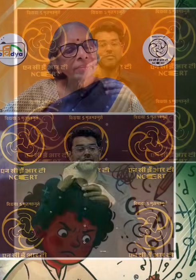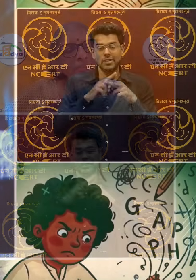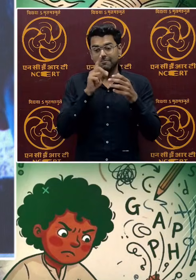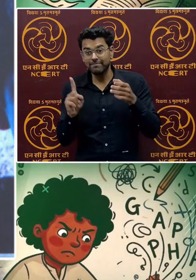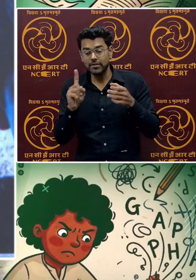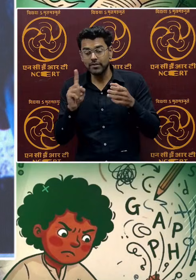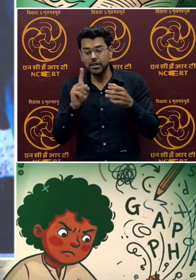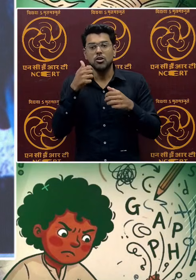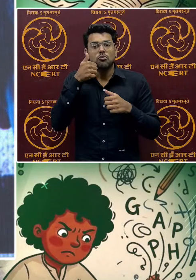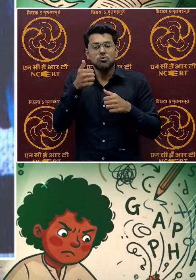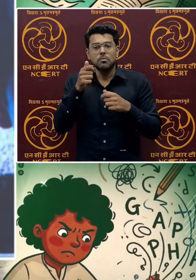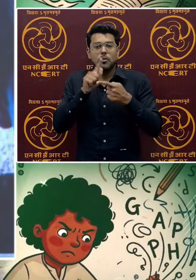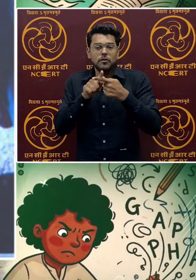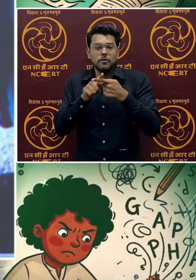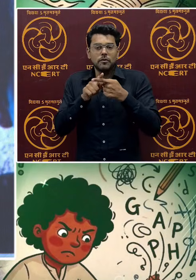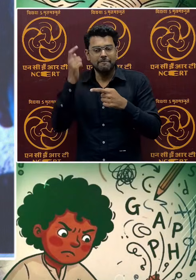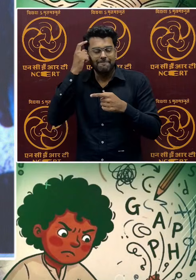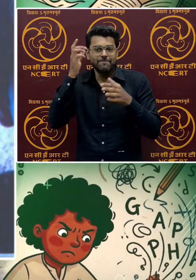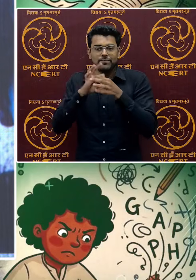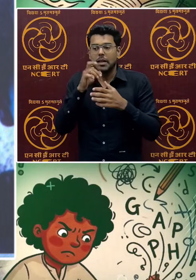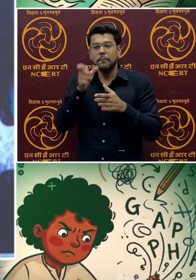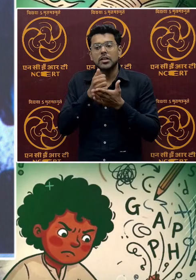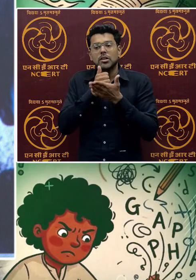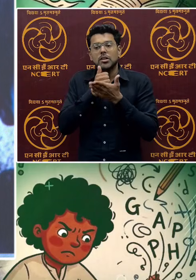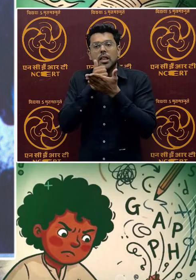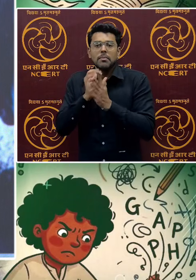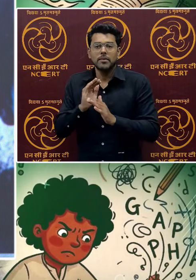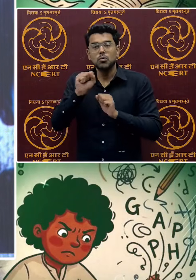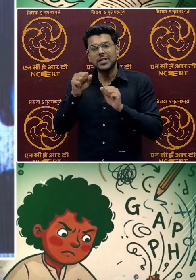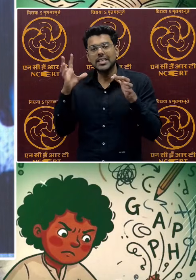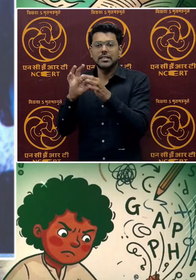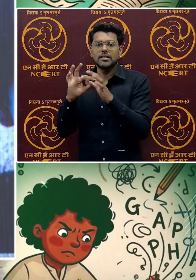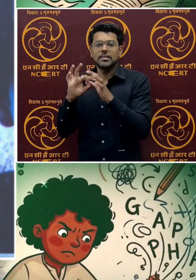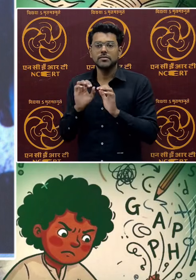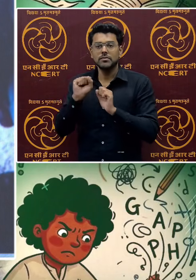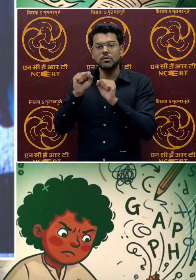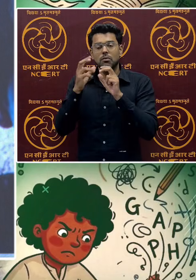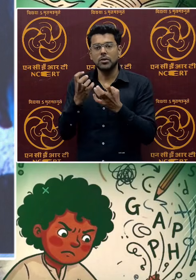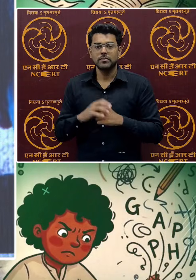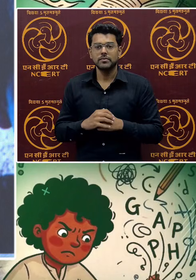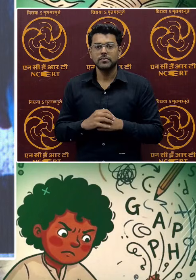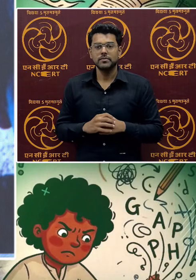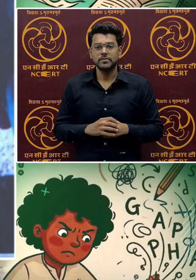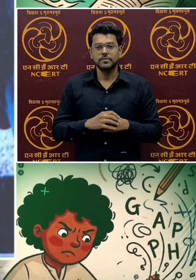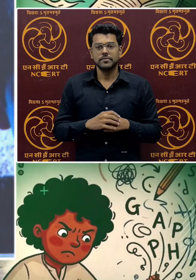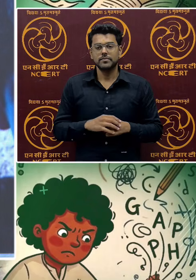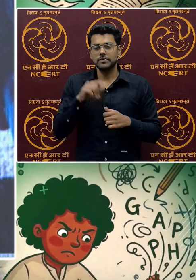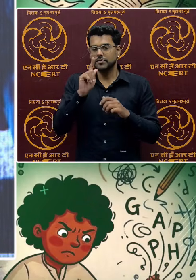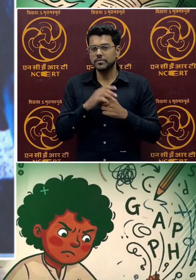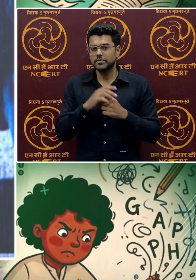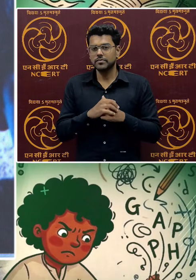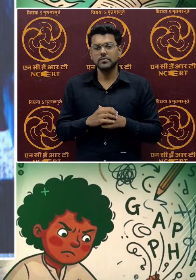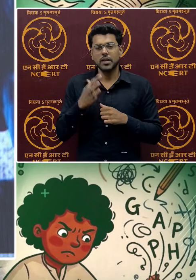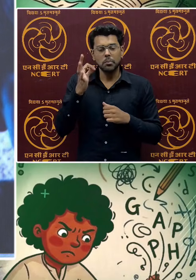है. So with a good intention कि आप एक बच्चे को help कर सको उसी के हिसाब से, जो उसकी requirement है उसके हिसाब से. यहाँ पर एक और